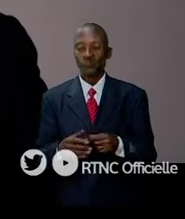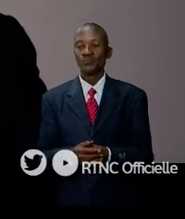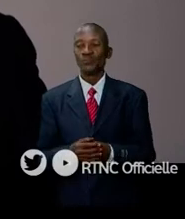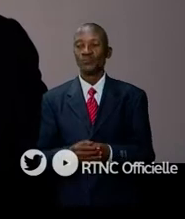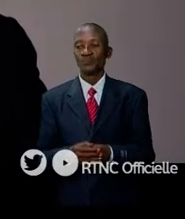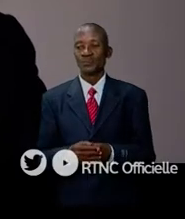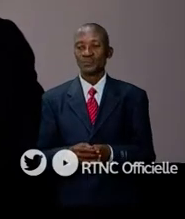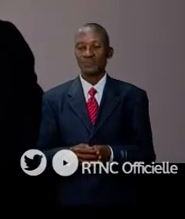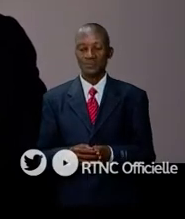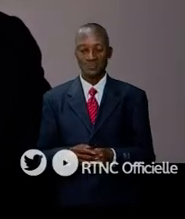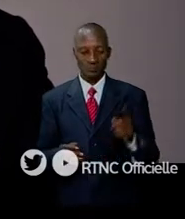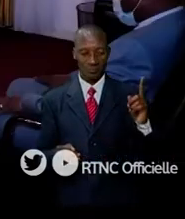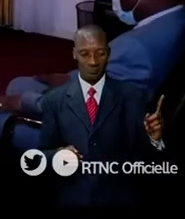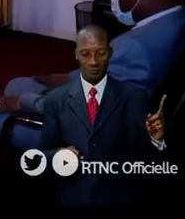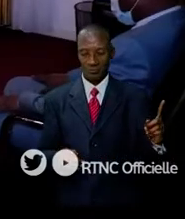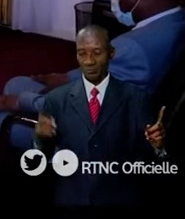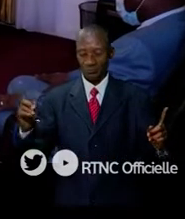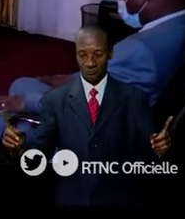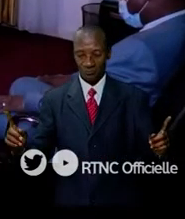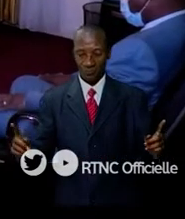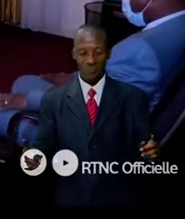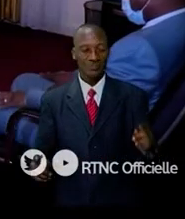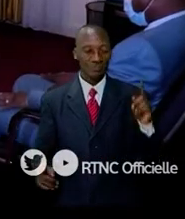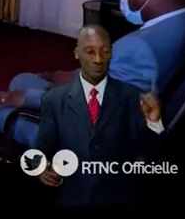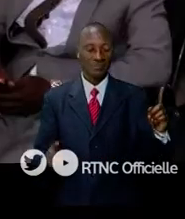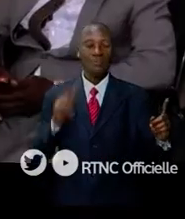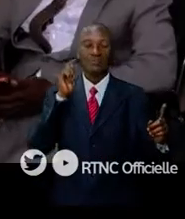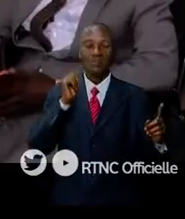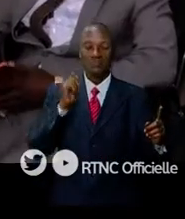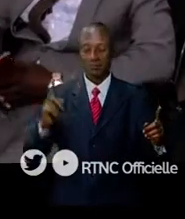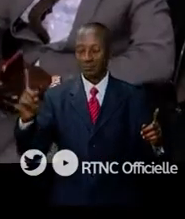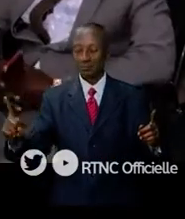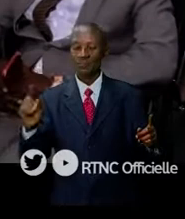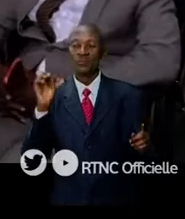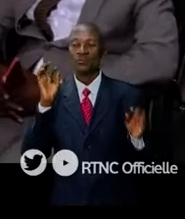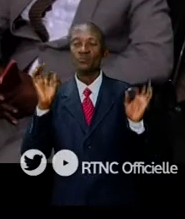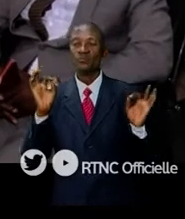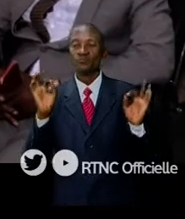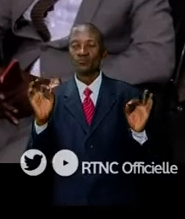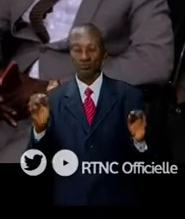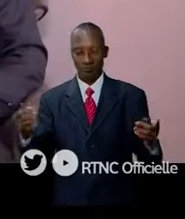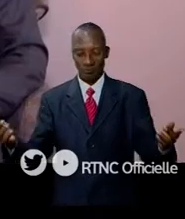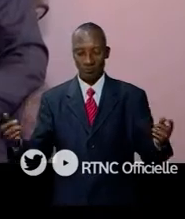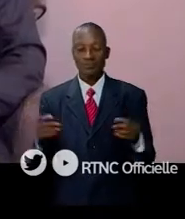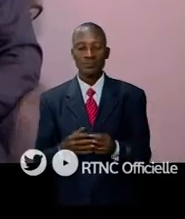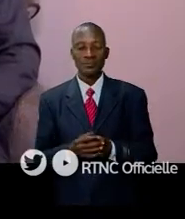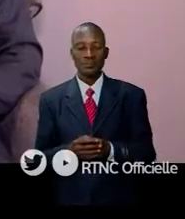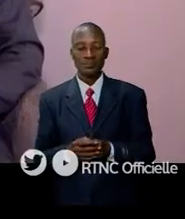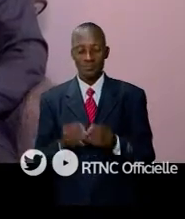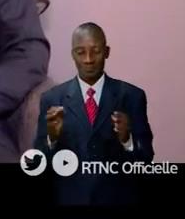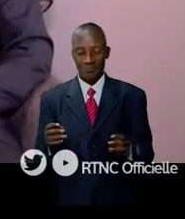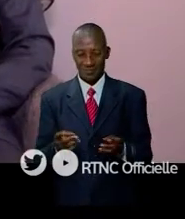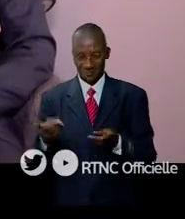qui était conseiller spécial de l'ancien chef de l'État en charge de la lutte contre la corruption. La cérémonie s'est déroulée en présence du professeur Dr Désiré